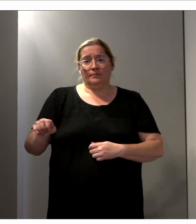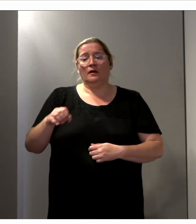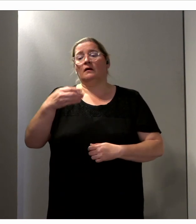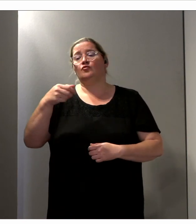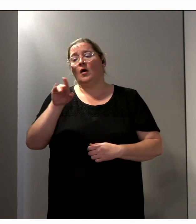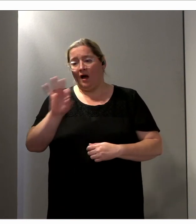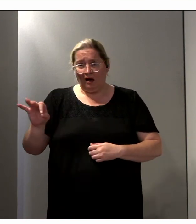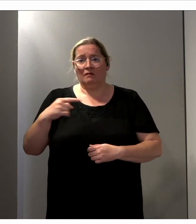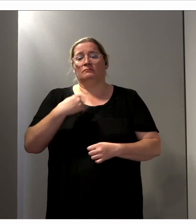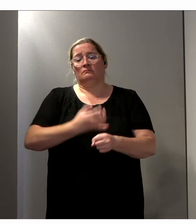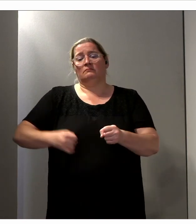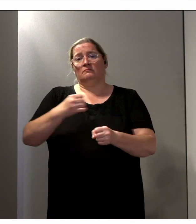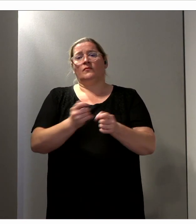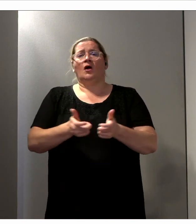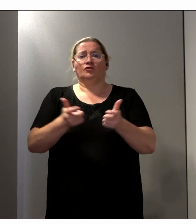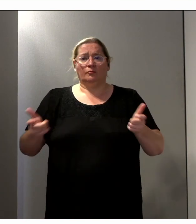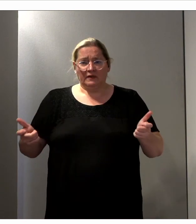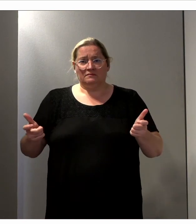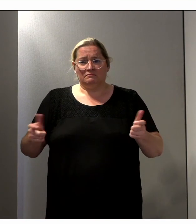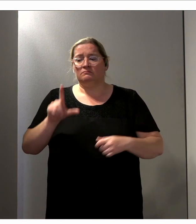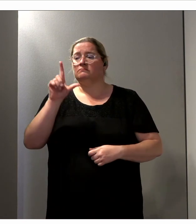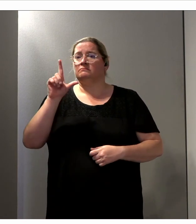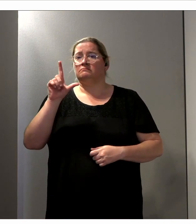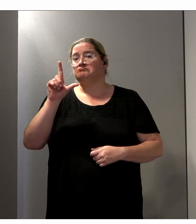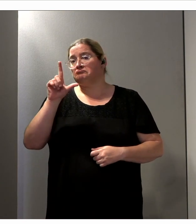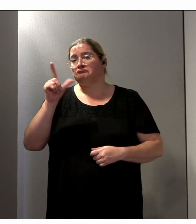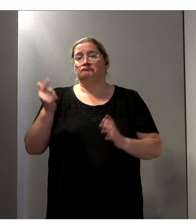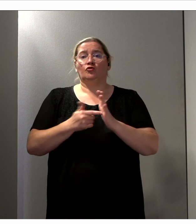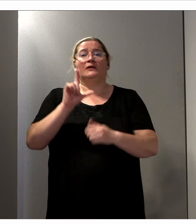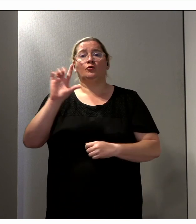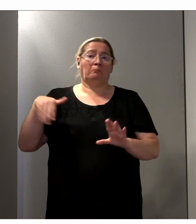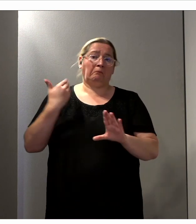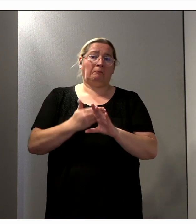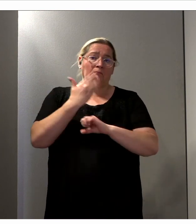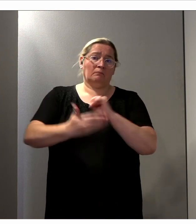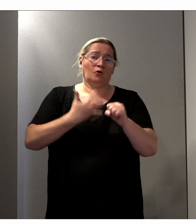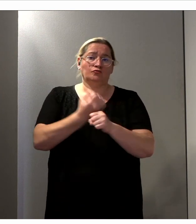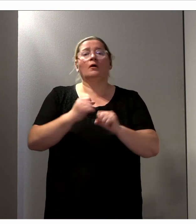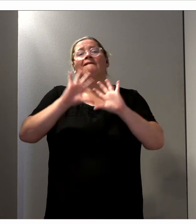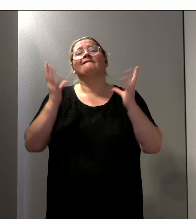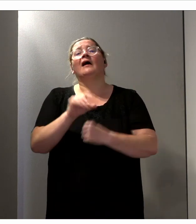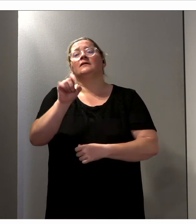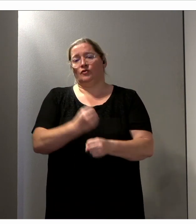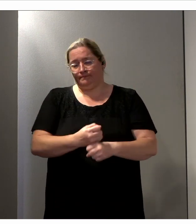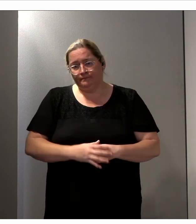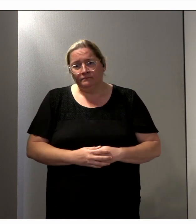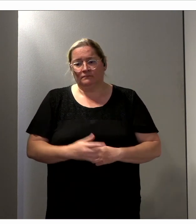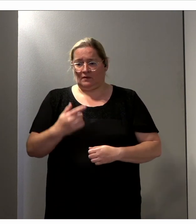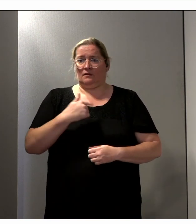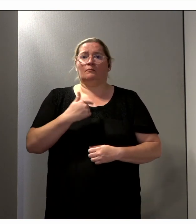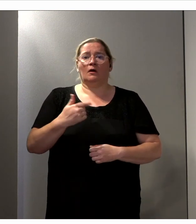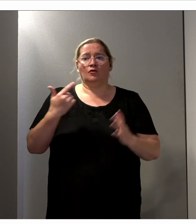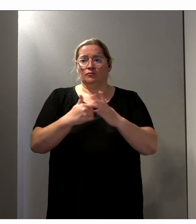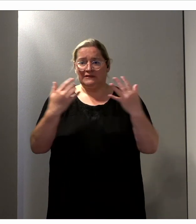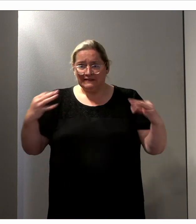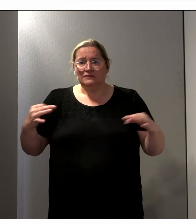depuis 20 ans. Depuis 2002 exactement. En 2006, j'ai eu un accident qui m'a laissé